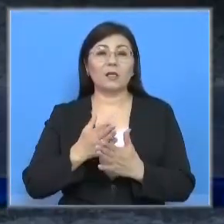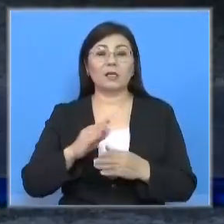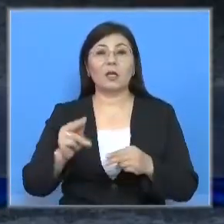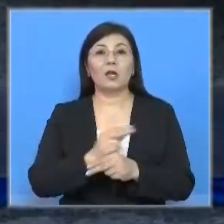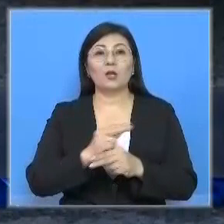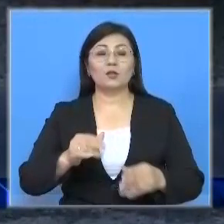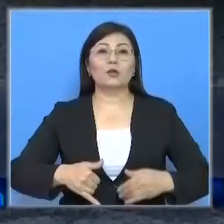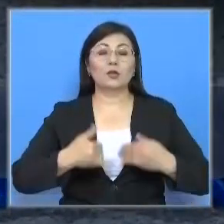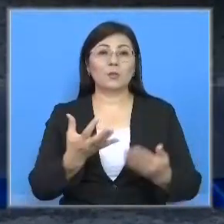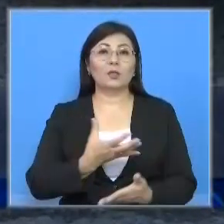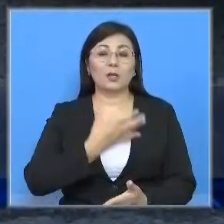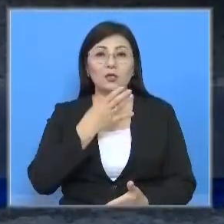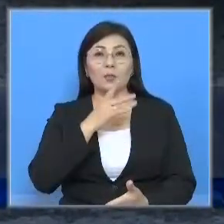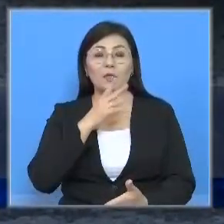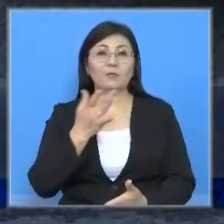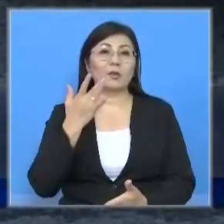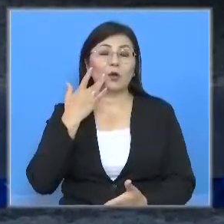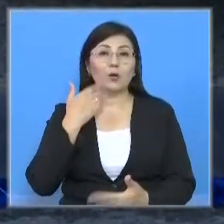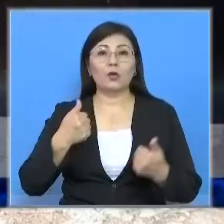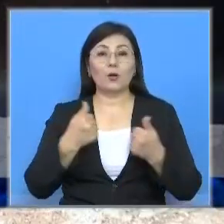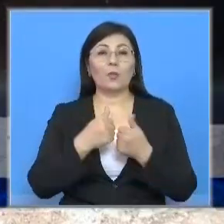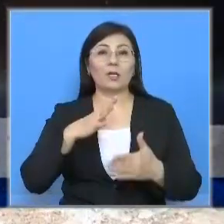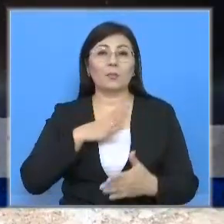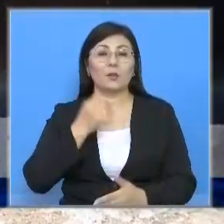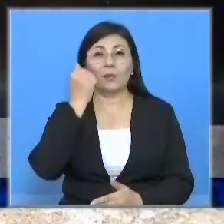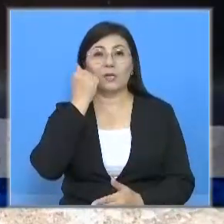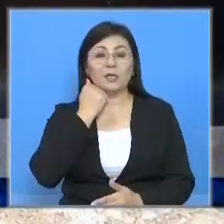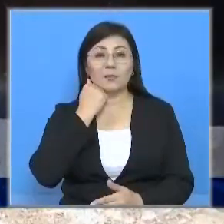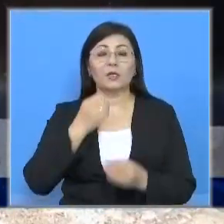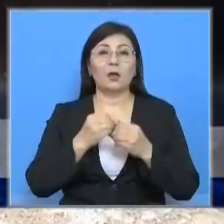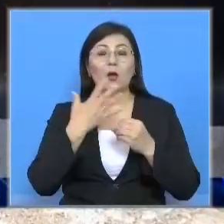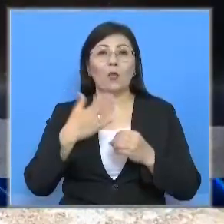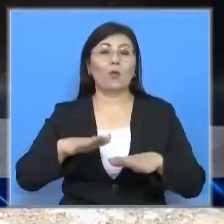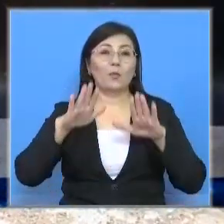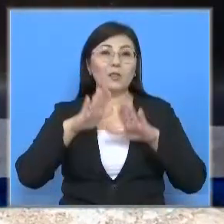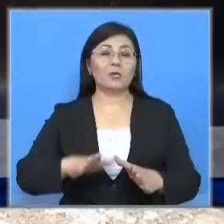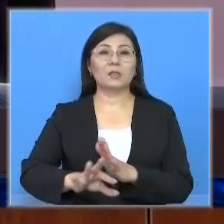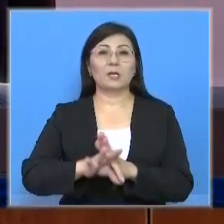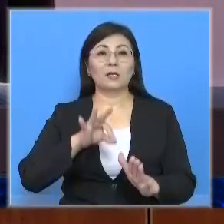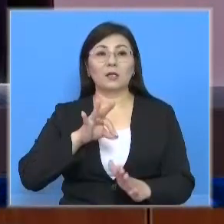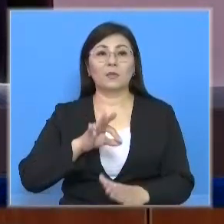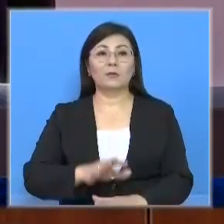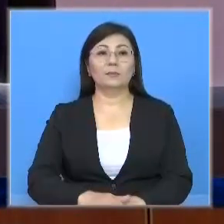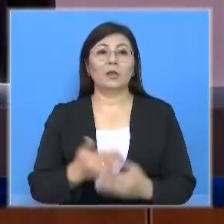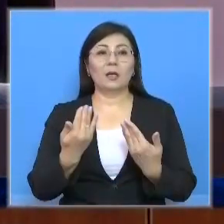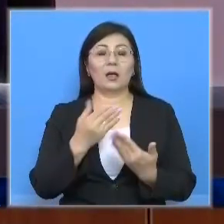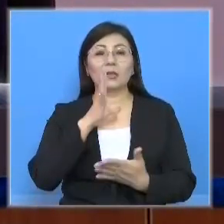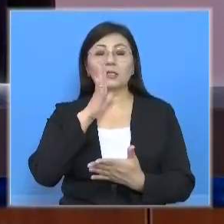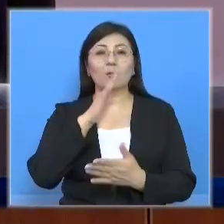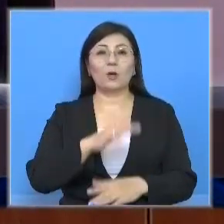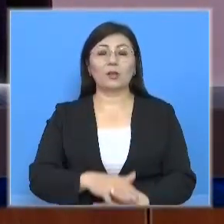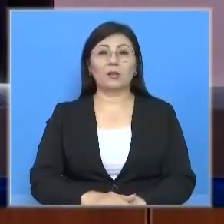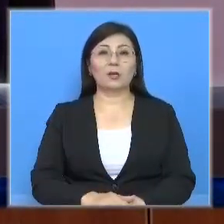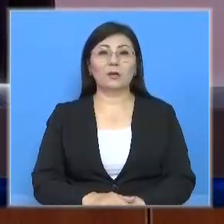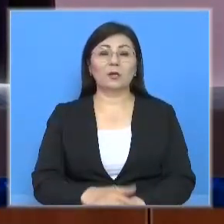жылу беру кезеңде үнемі апат болып, әбден ескірген 15 учаске таңдап алынған. Қазіргі таңда